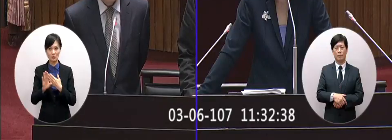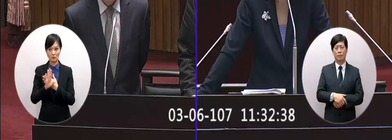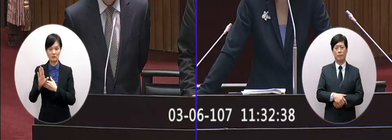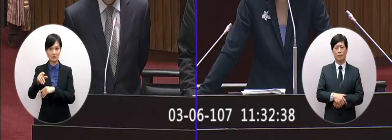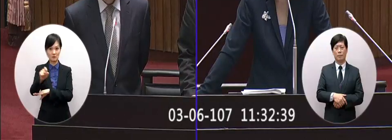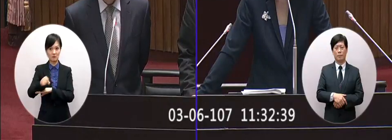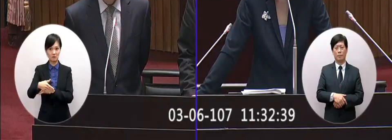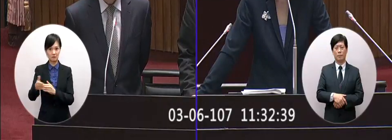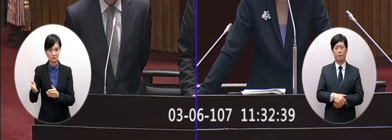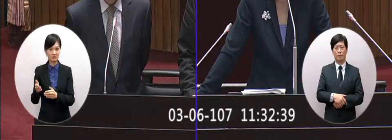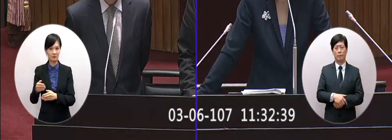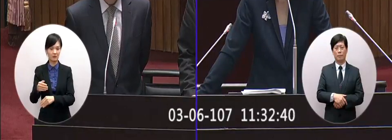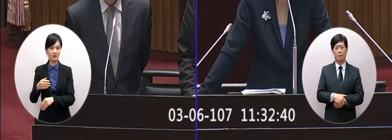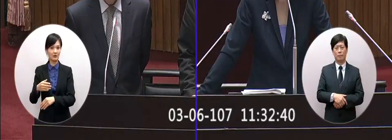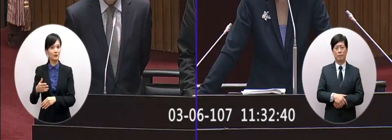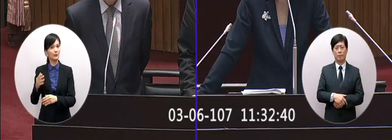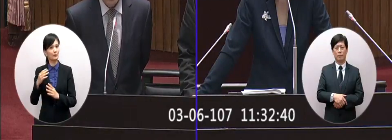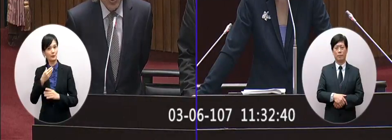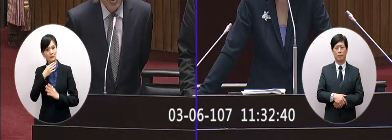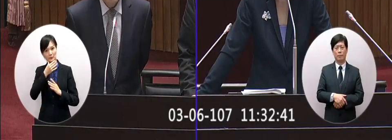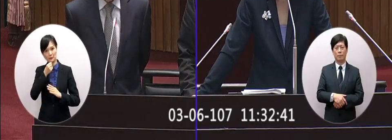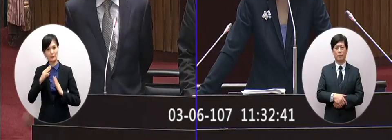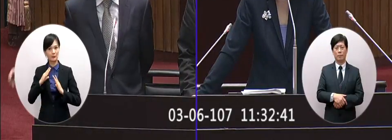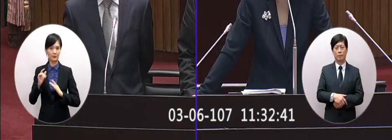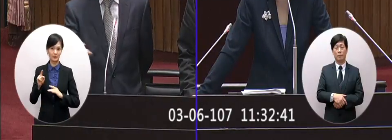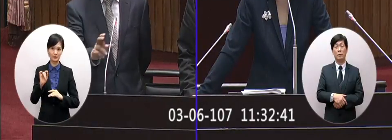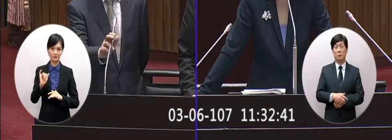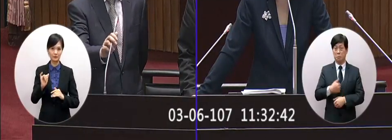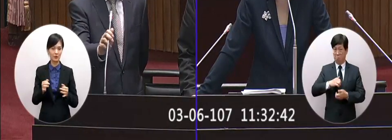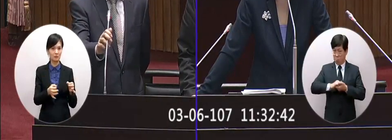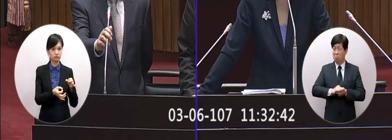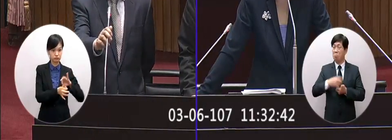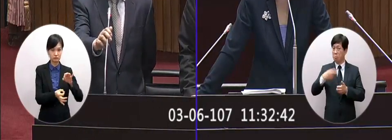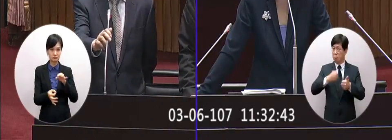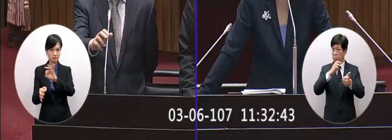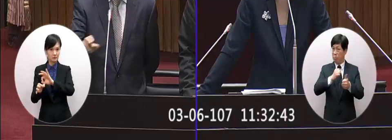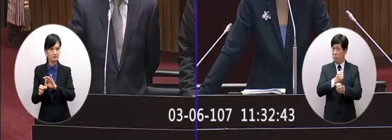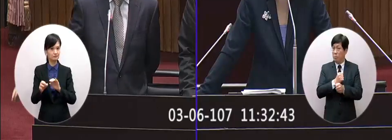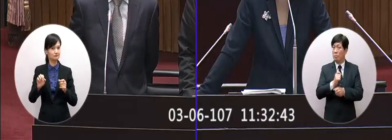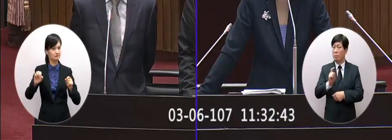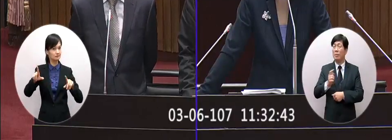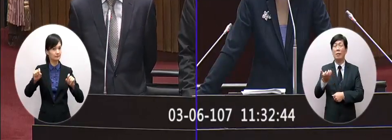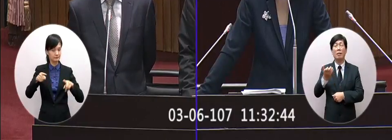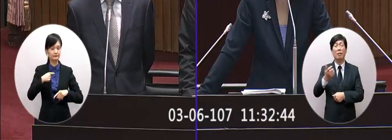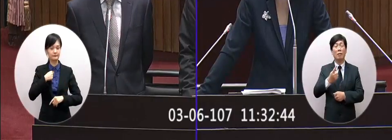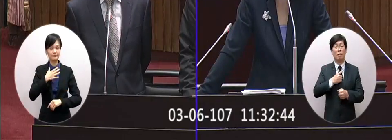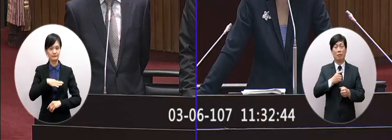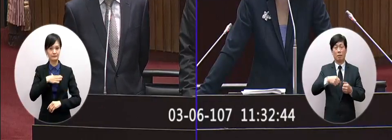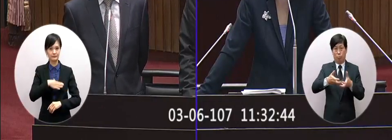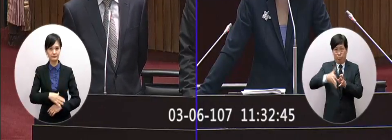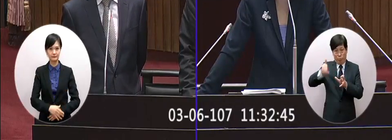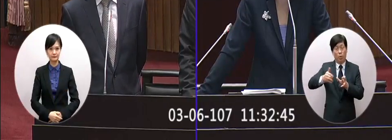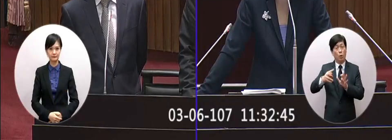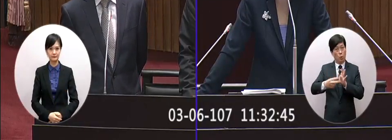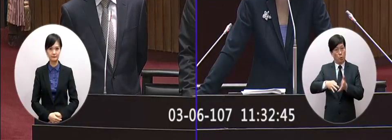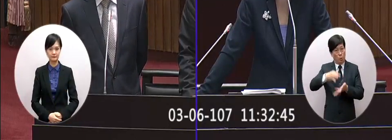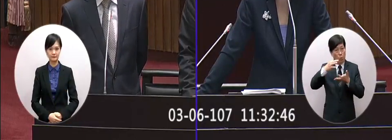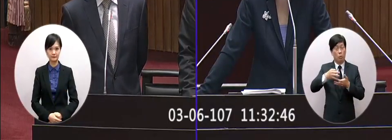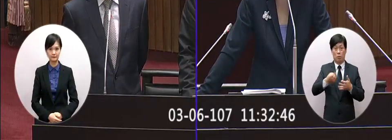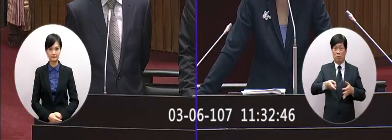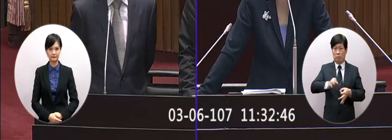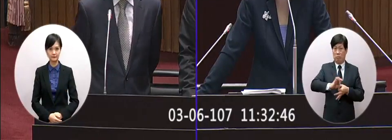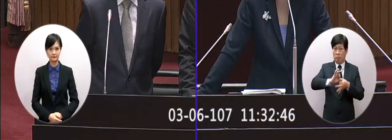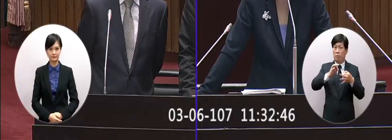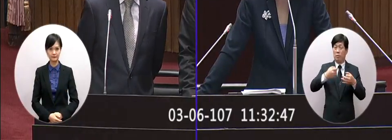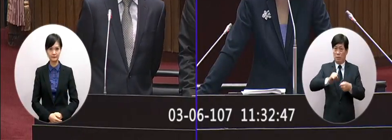公室那样一个方式。我想我们这方面我们会特别来考虑。 我必须要特别提到，就是说，虽然你刚刚院长那个部长也特别提到，你增